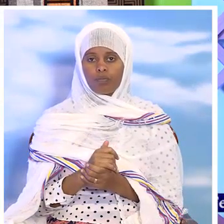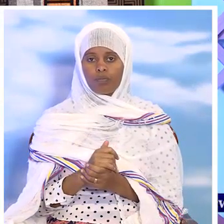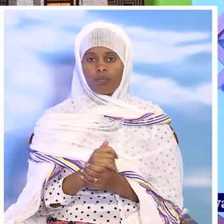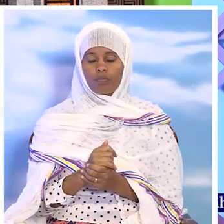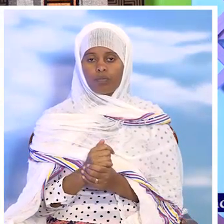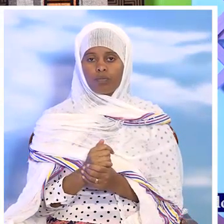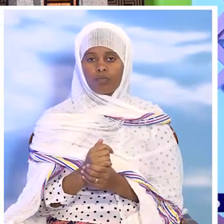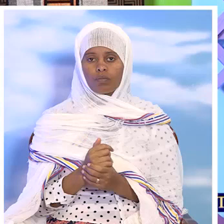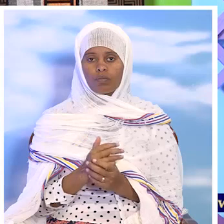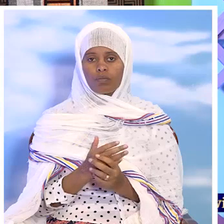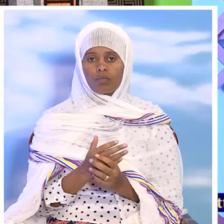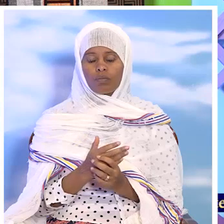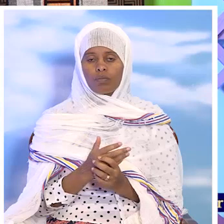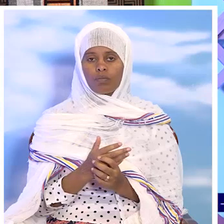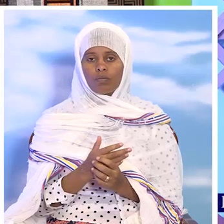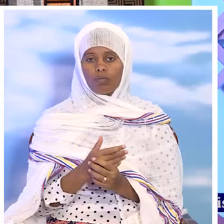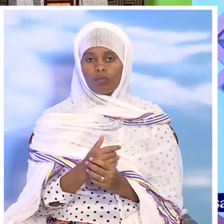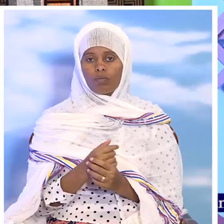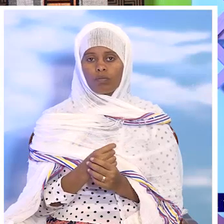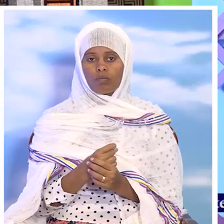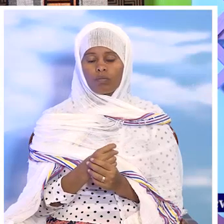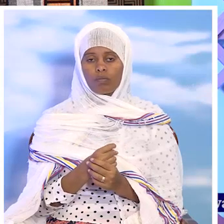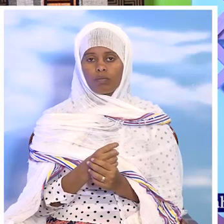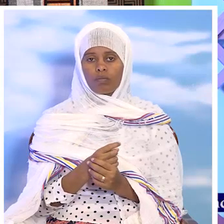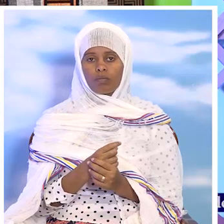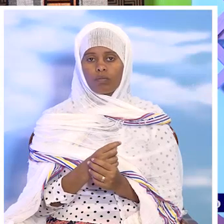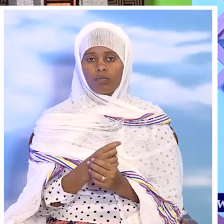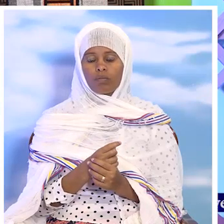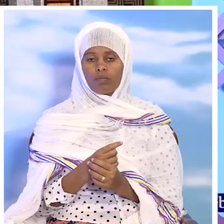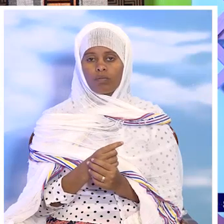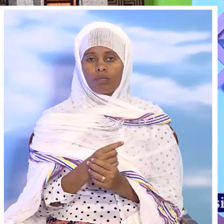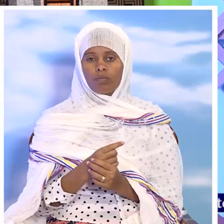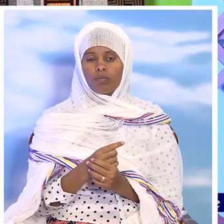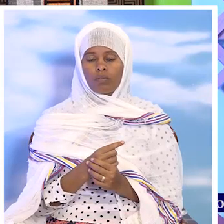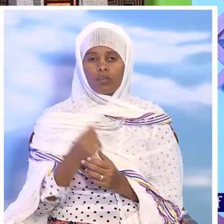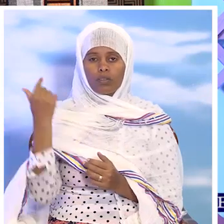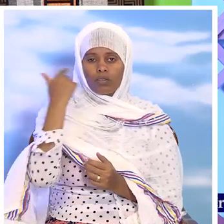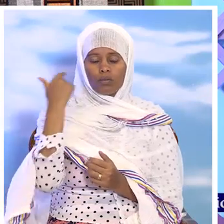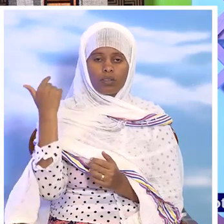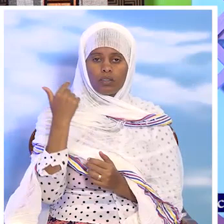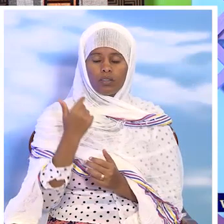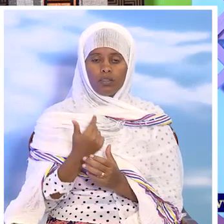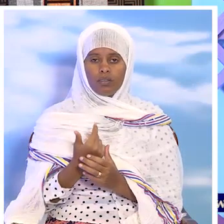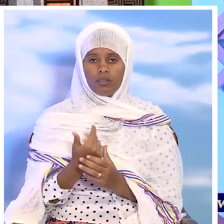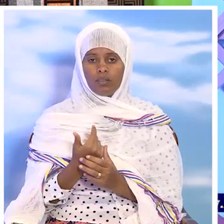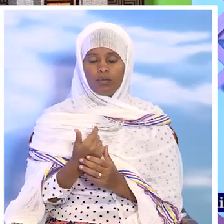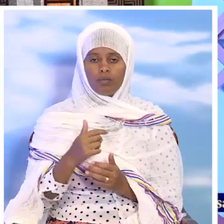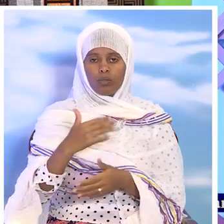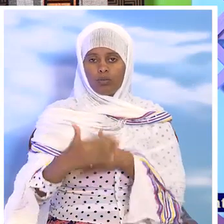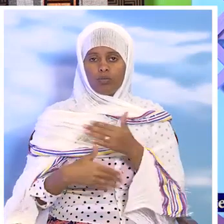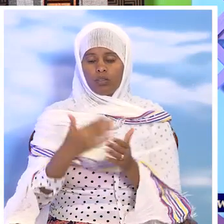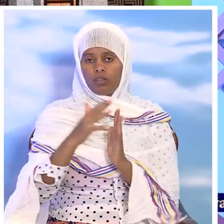እስመ ሃብየከ እፄሊ እግዚኦ በፅባህ ስምዓኒ ቃልየ ይብል መዝሙር ሓሙሽተ ማለት